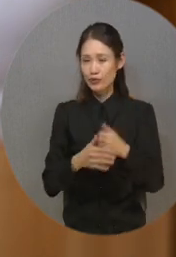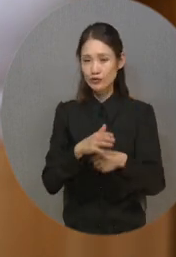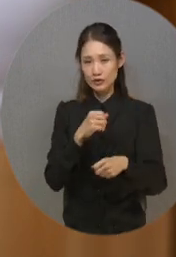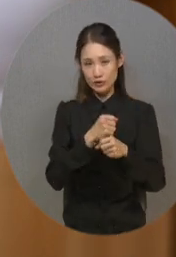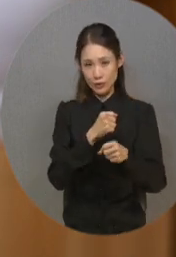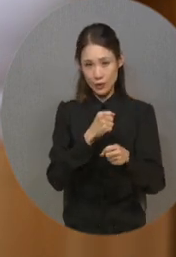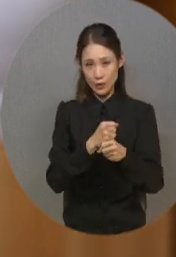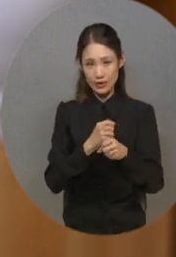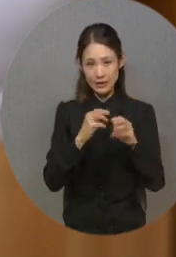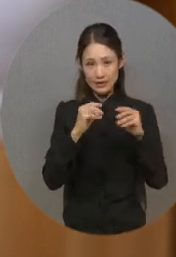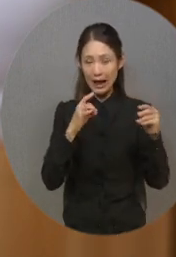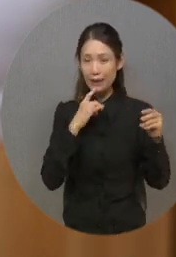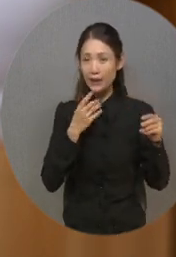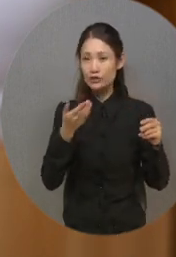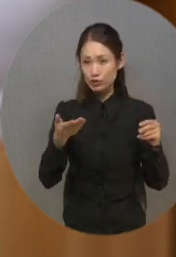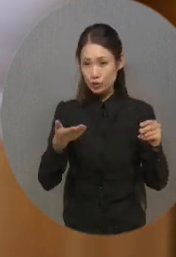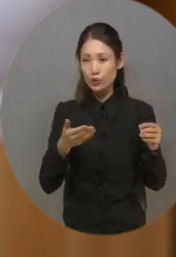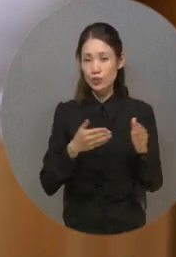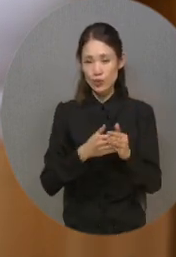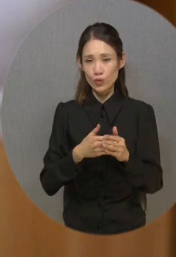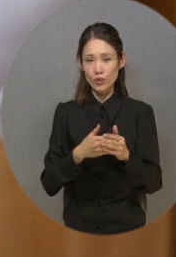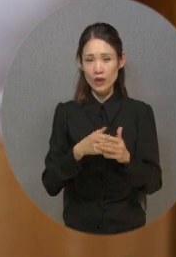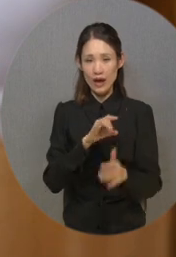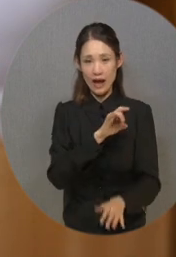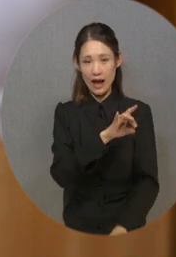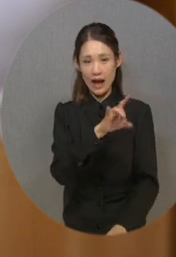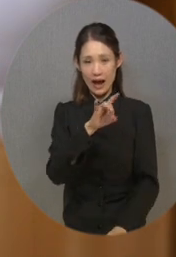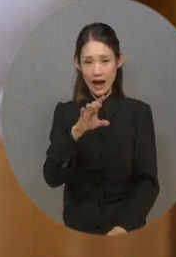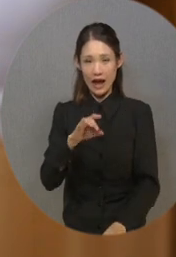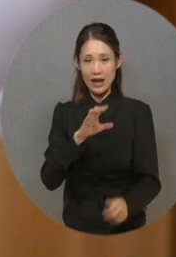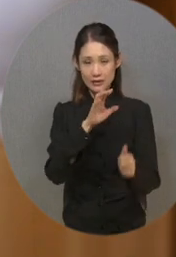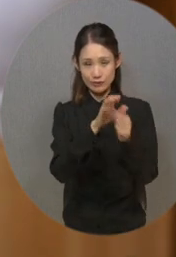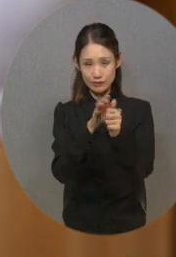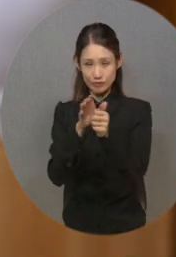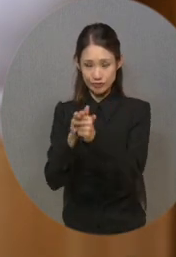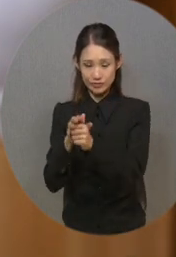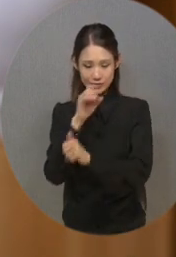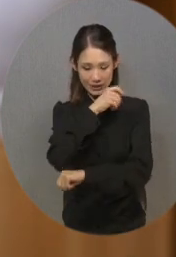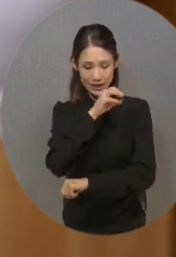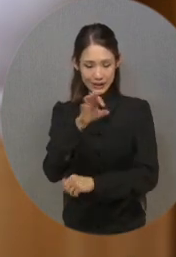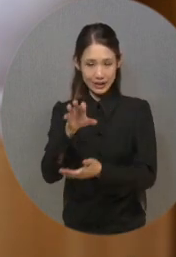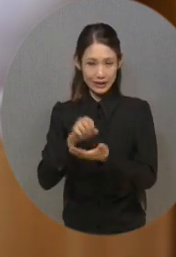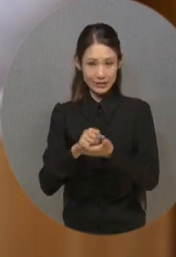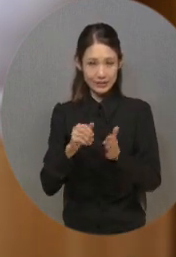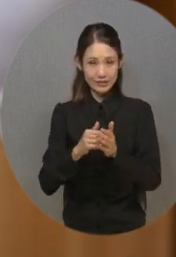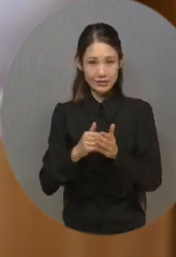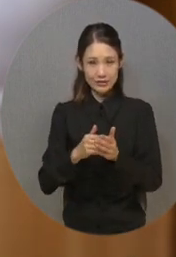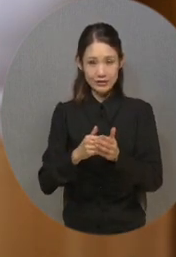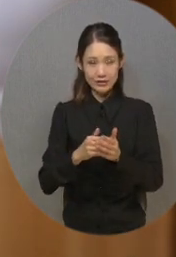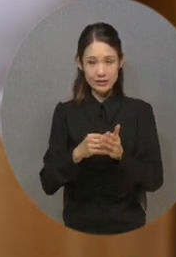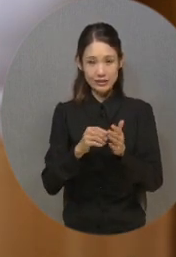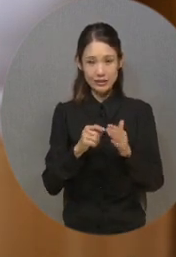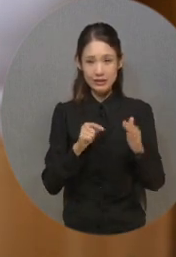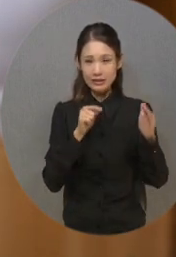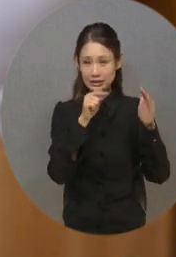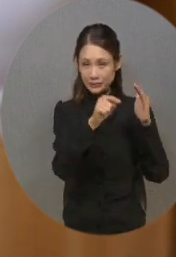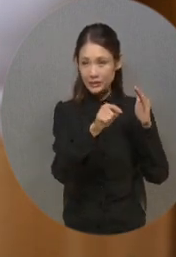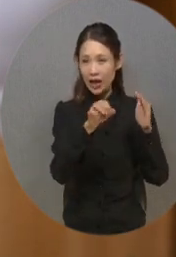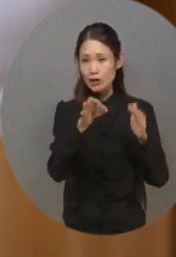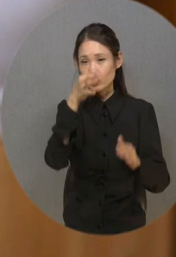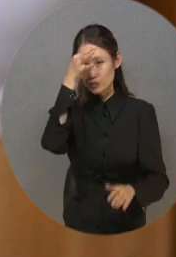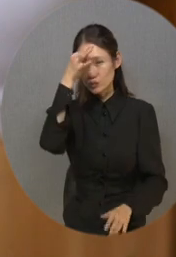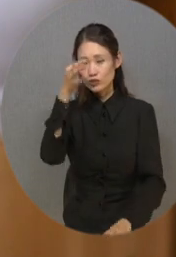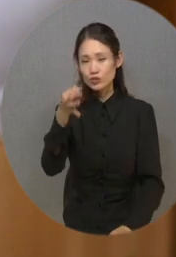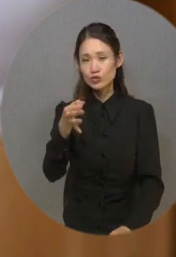땅만 제공하고 각 국가들이 와서 자기 예산으로 하는 거예요. 아~ 그리고 이제 입장료 유료 사이트가 있기 때문에 거기서